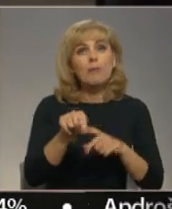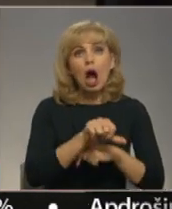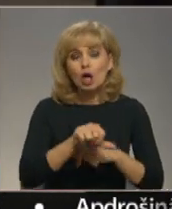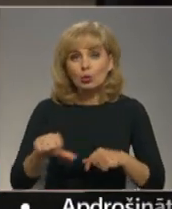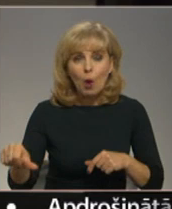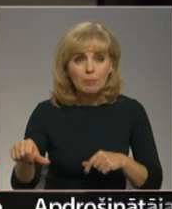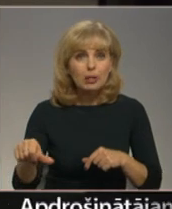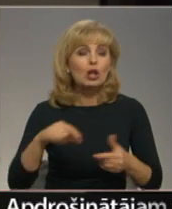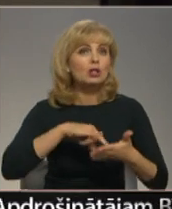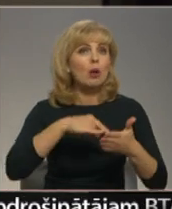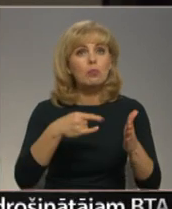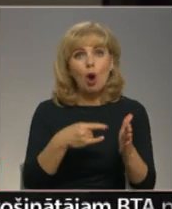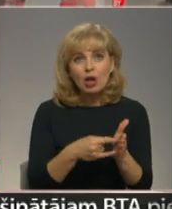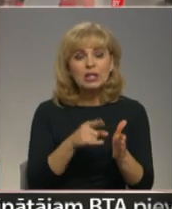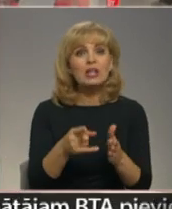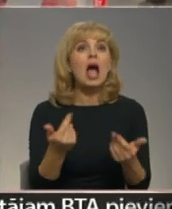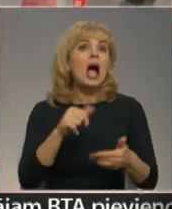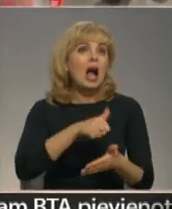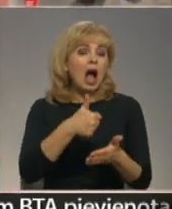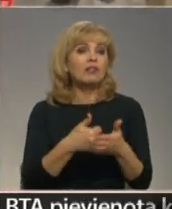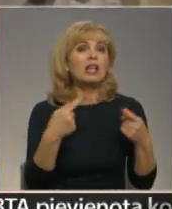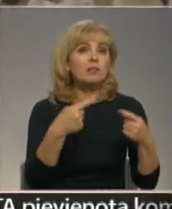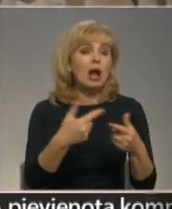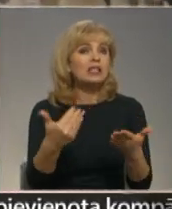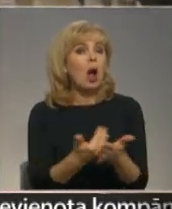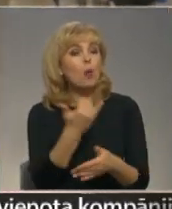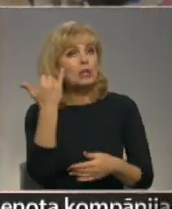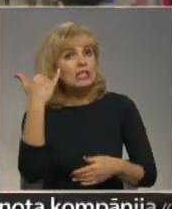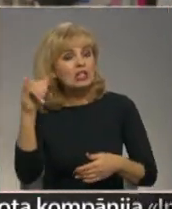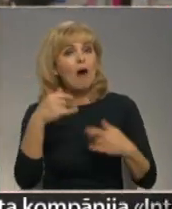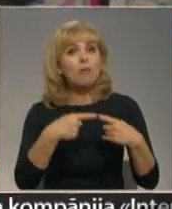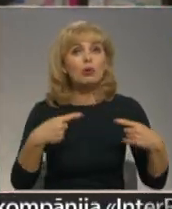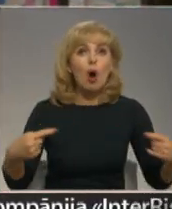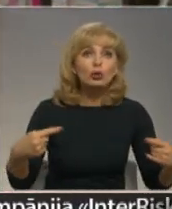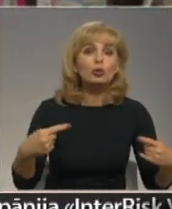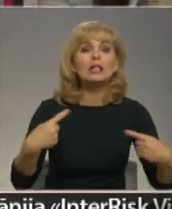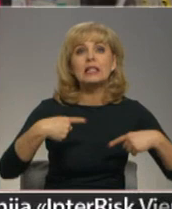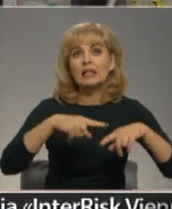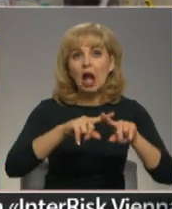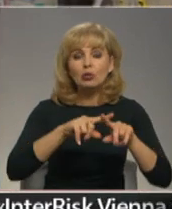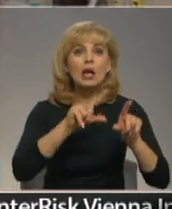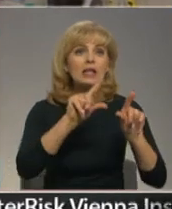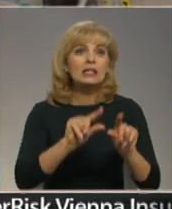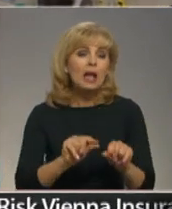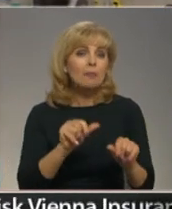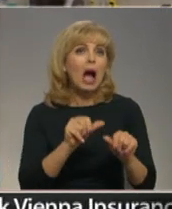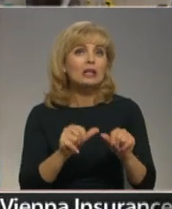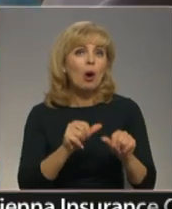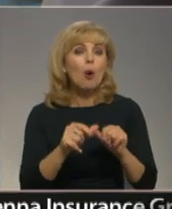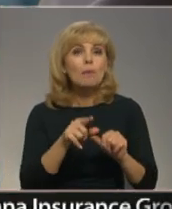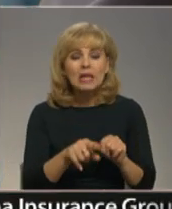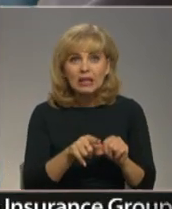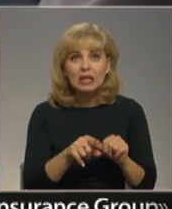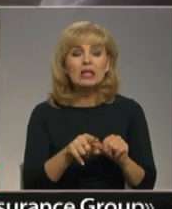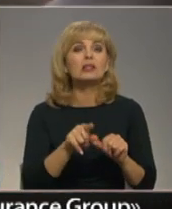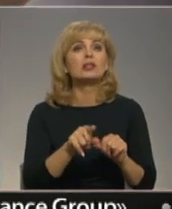Health eCare. Tā galvenais mērķis ir radīt jaunus inovatīvus produktus un tehnoloģijas, lai samazinātu antibiotiku rezistenci.